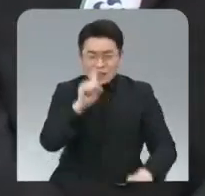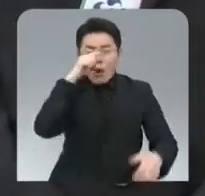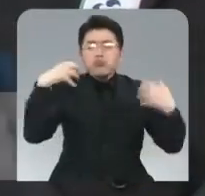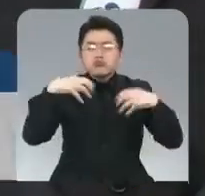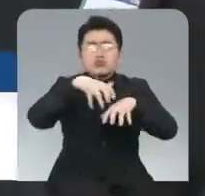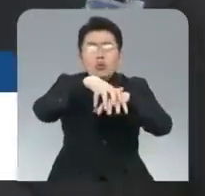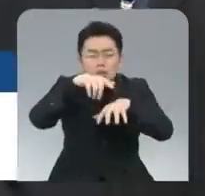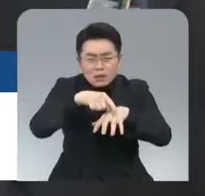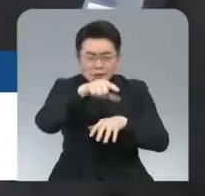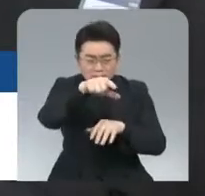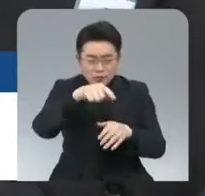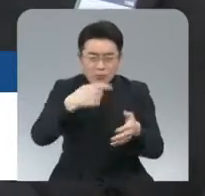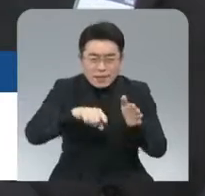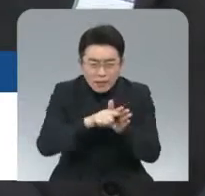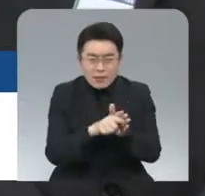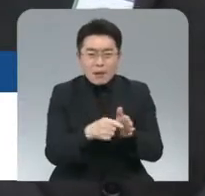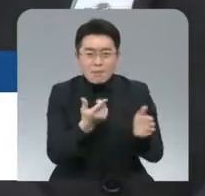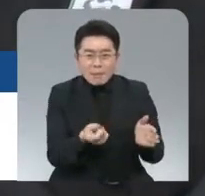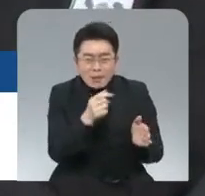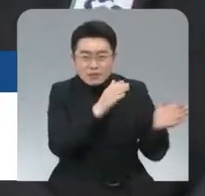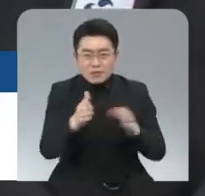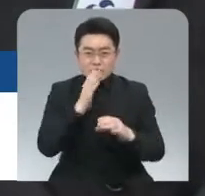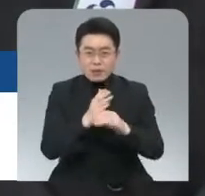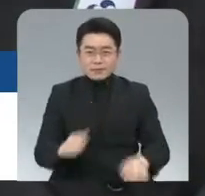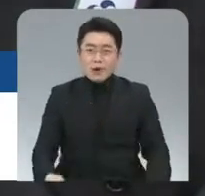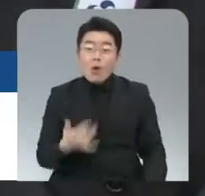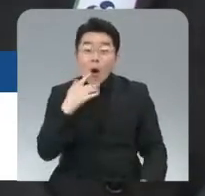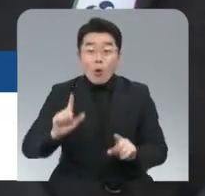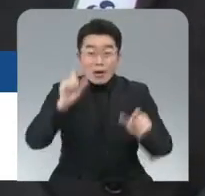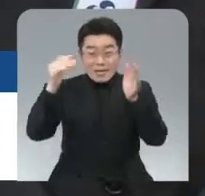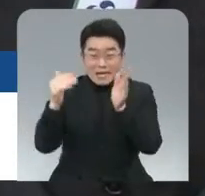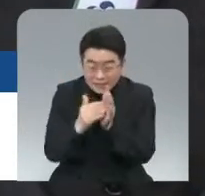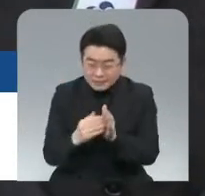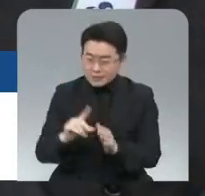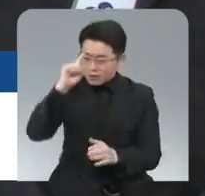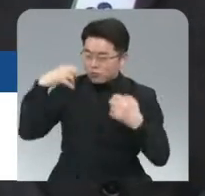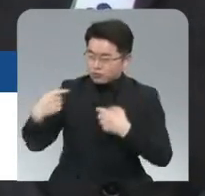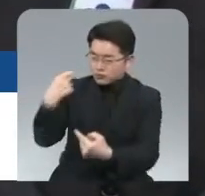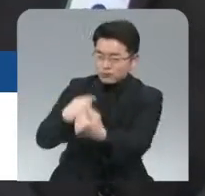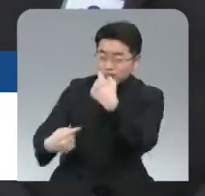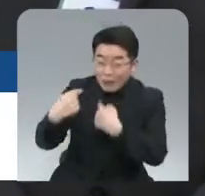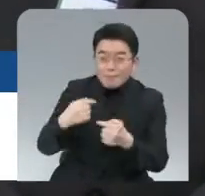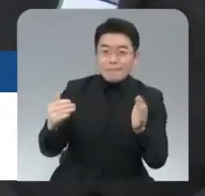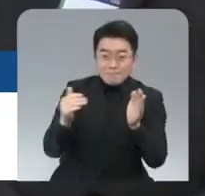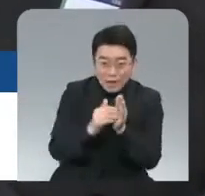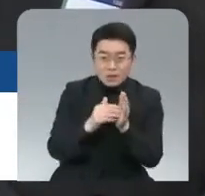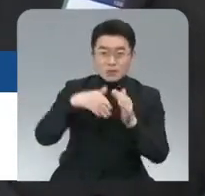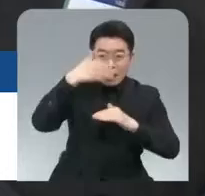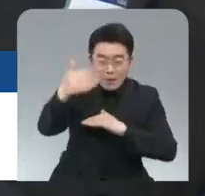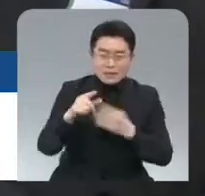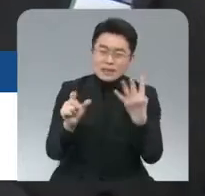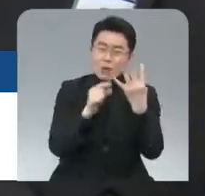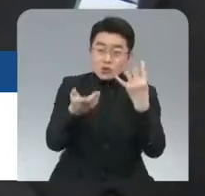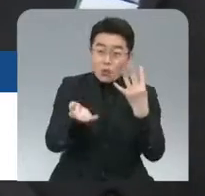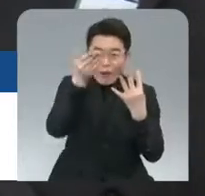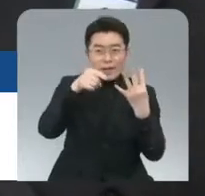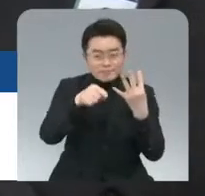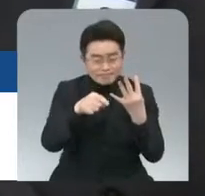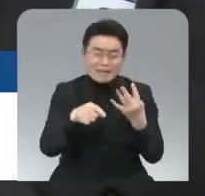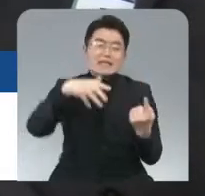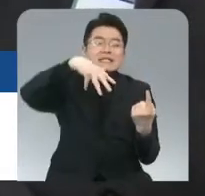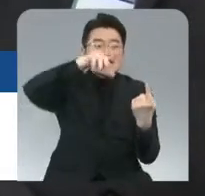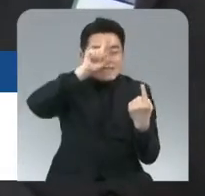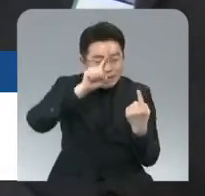団長を務め韓米関係の専門家およそ5人で構成されるということで